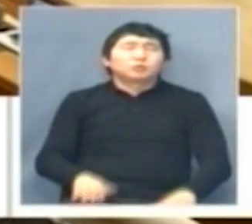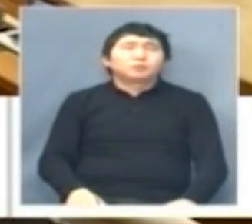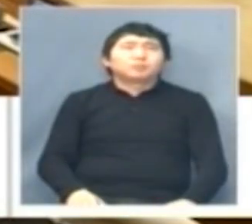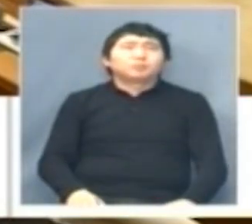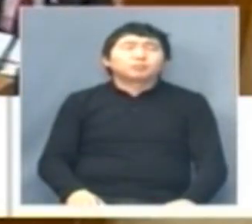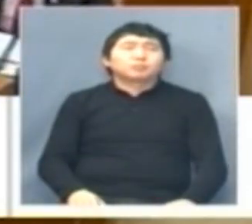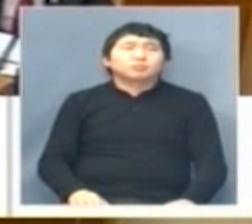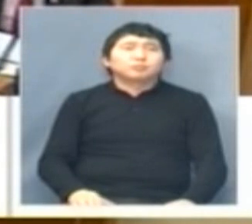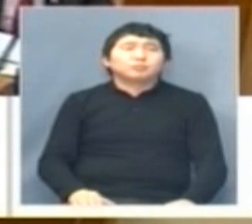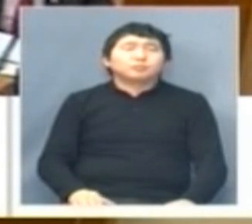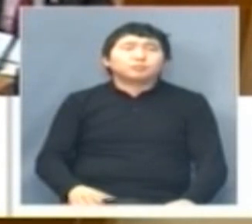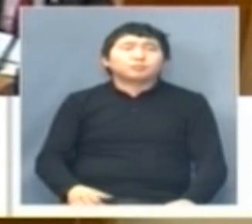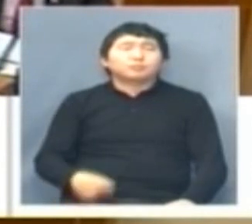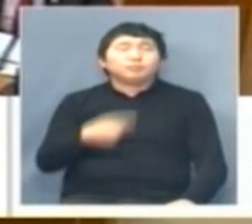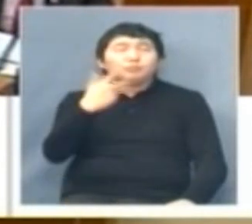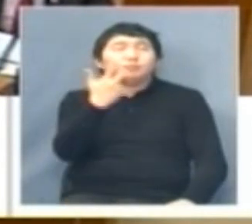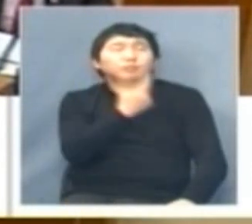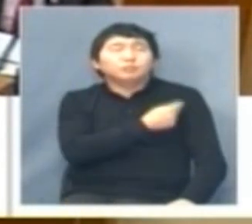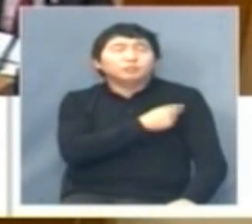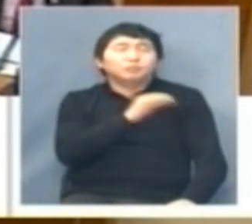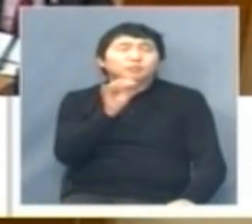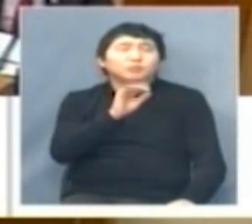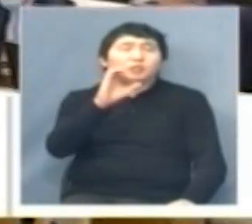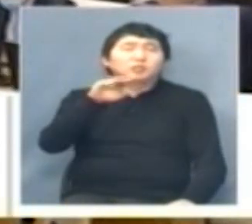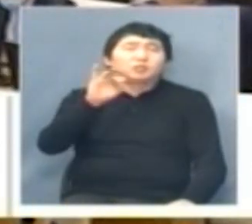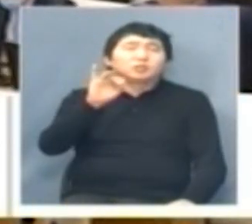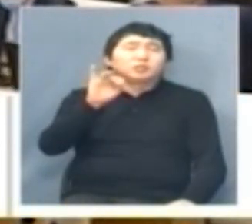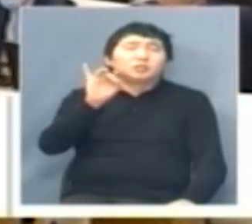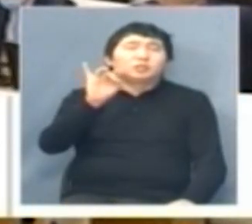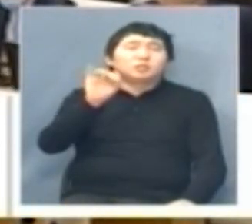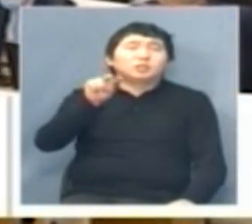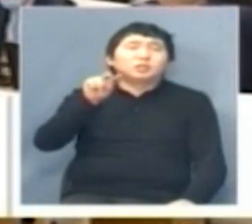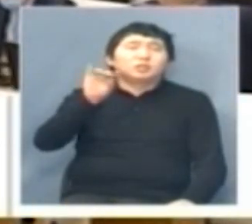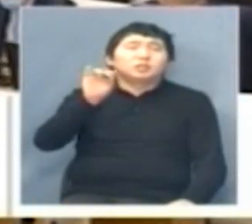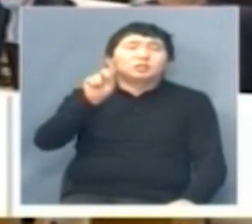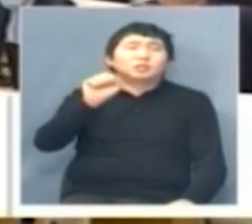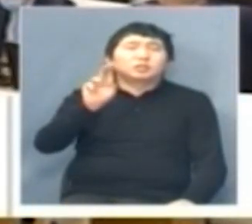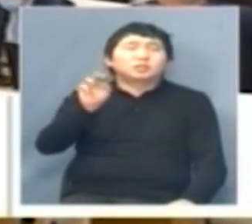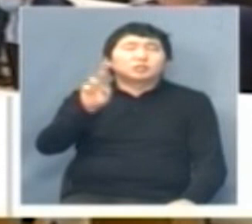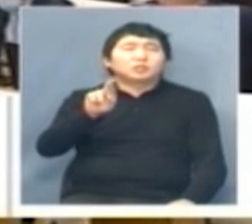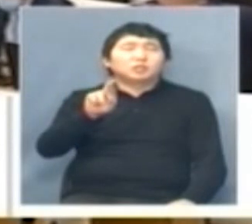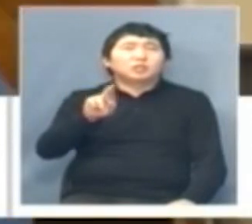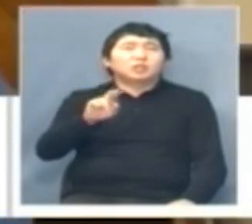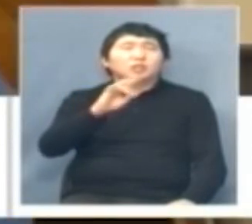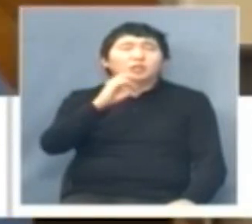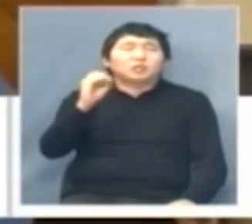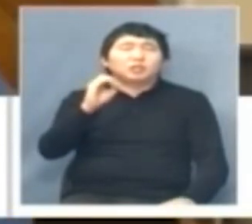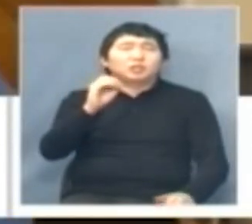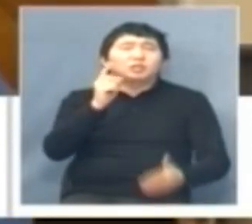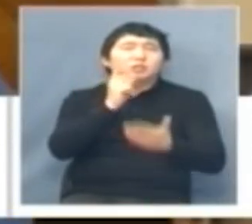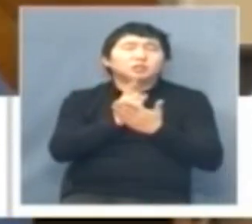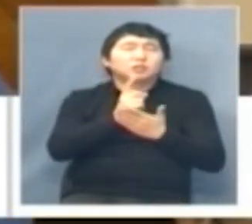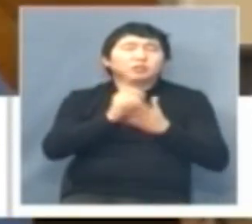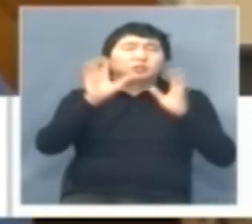на осуществление вакцинации и стерилизации бродячих животных за счет средств государственного бюджета или иных источников, не запрещенных законодательством